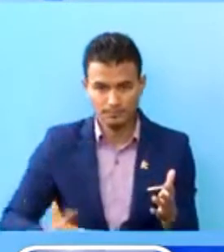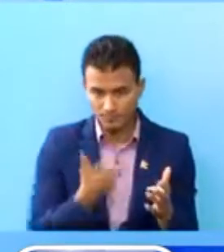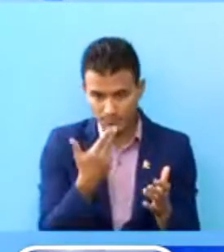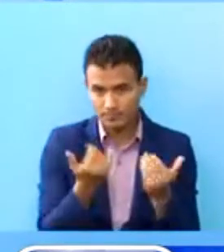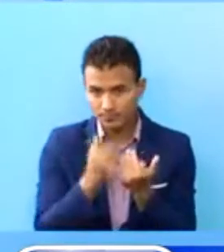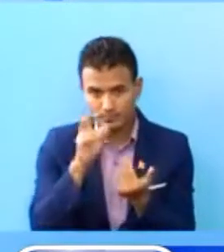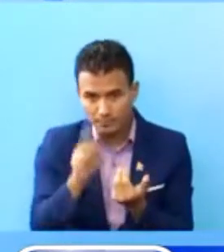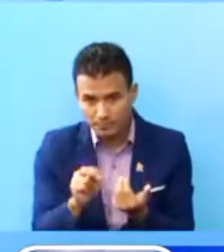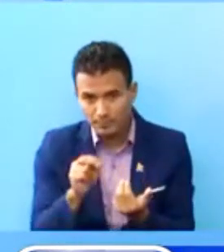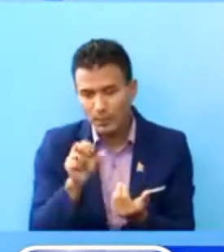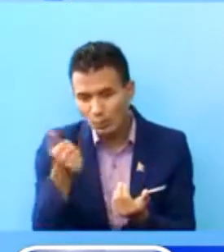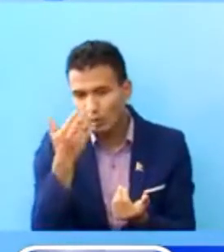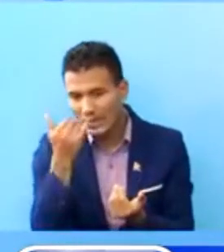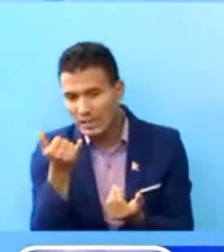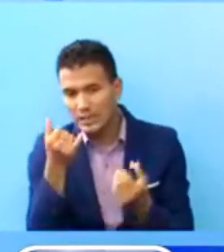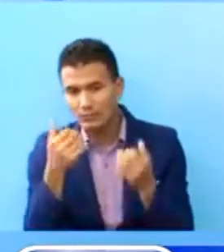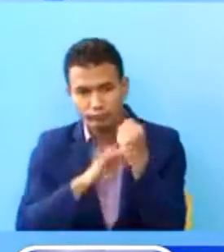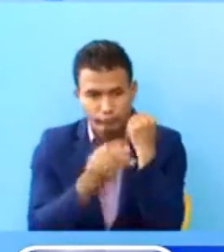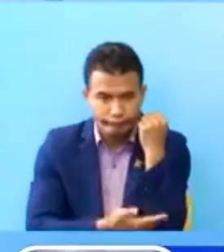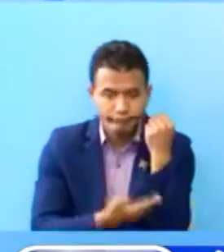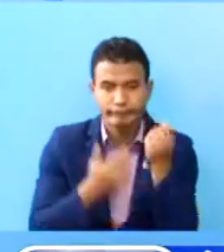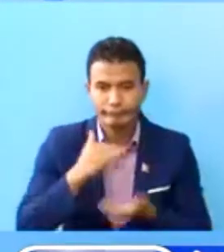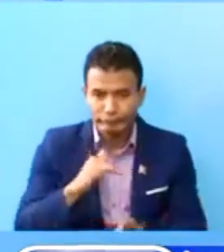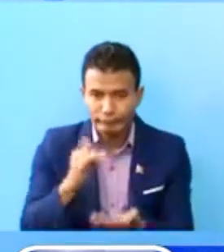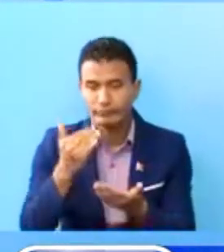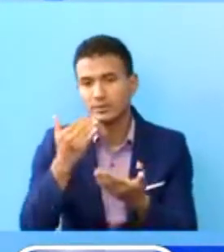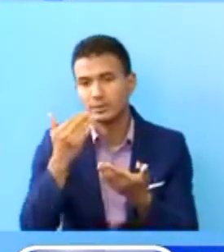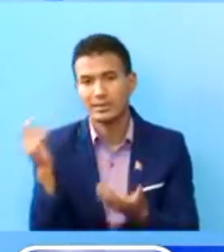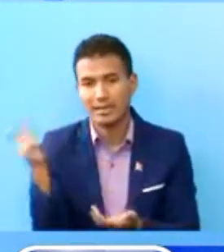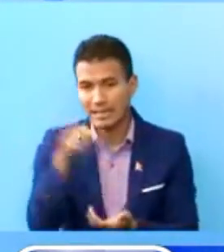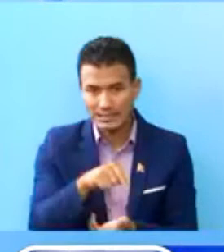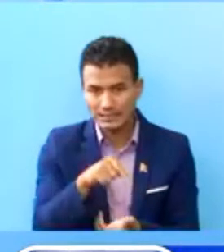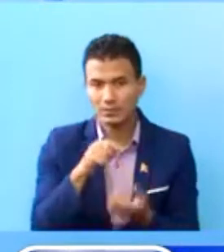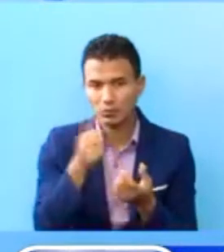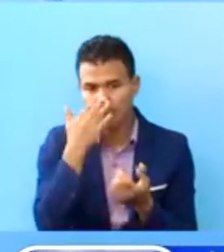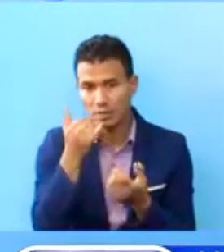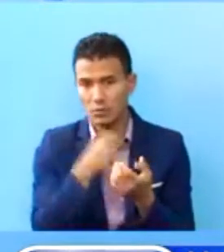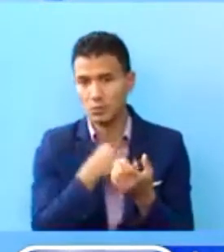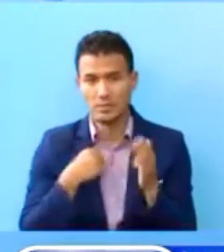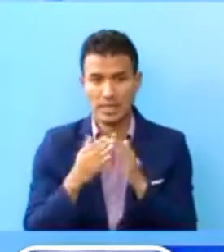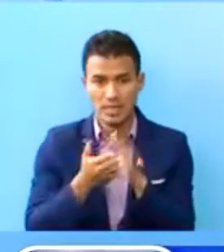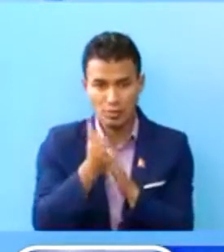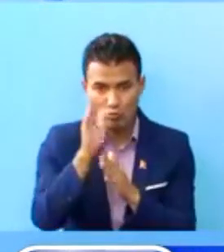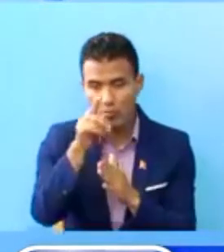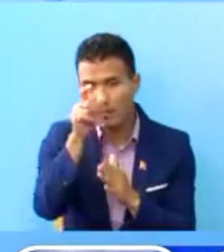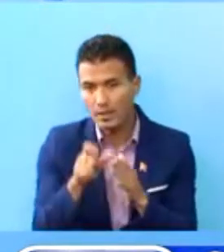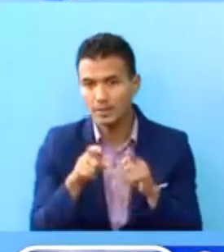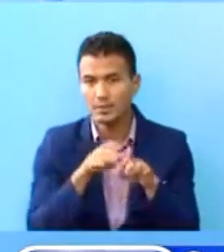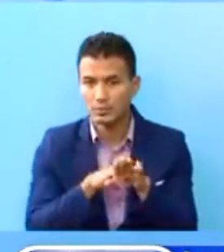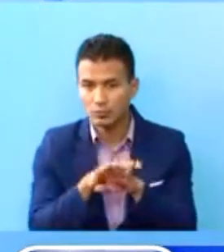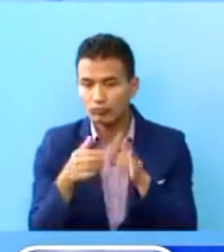गर्नुपर्ने अथवा अरू कुनै कारणले प्रेग्नेन्सी भएर डेलिभरीको क्रममा आउनुपर्ने, अरू कारणले अस्पतालमा जाँदा ती